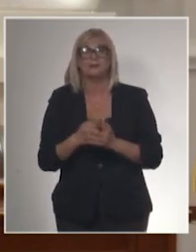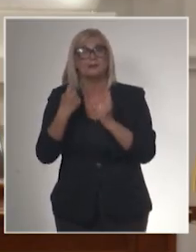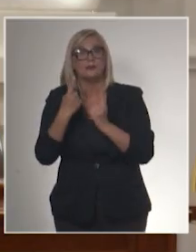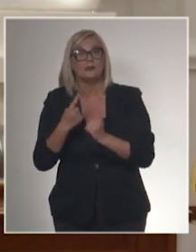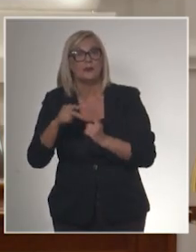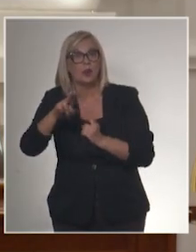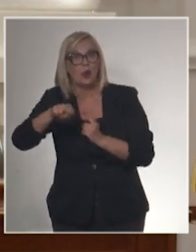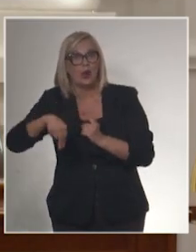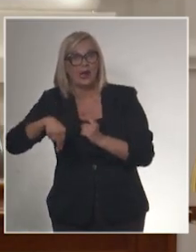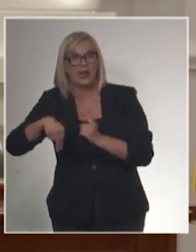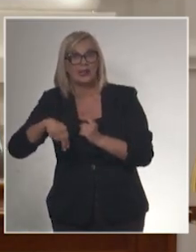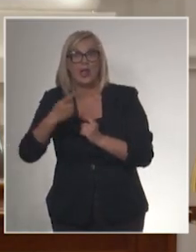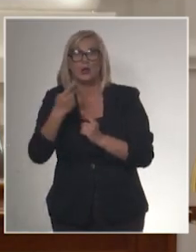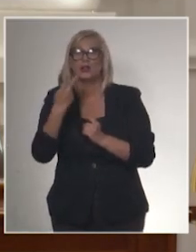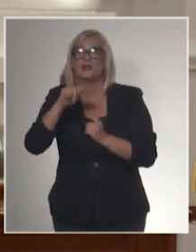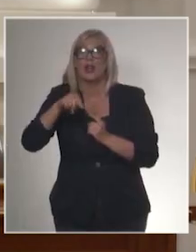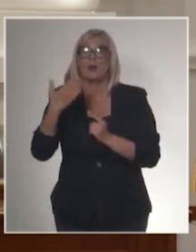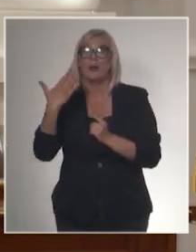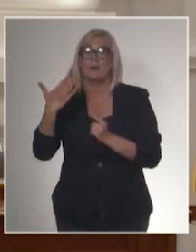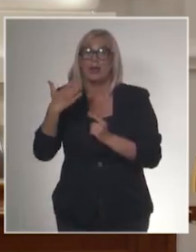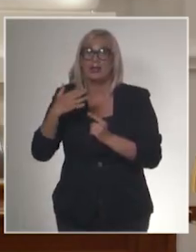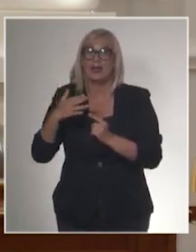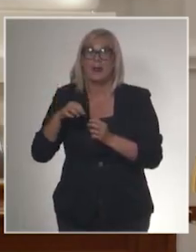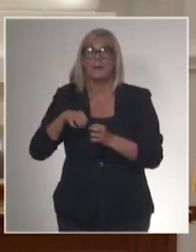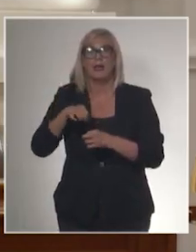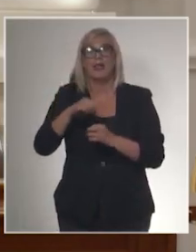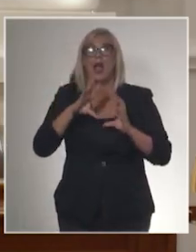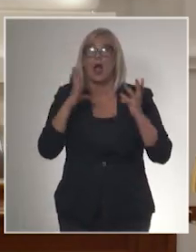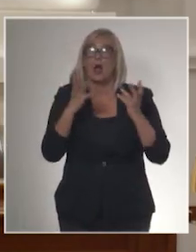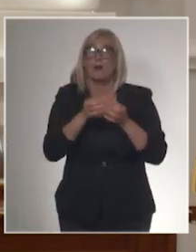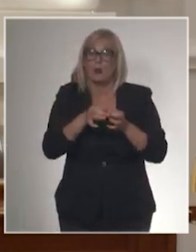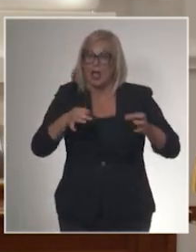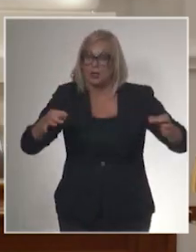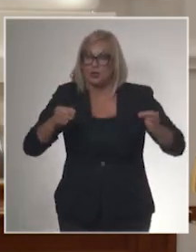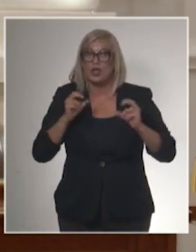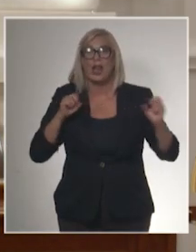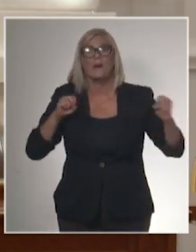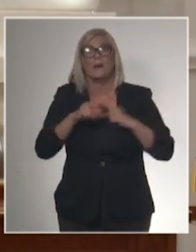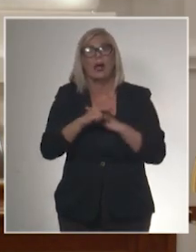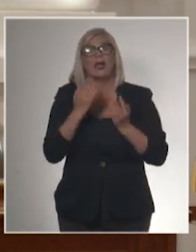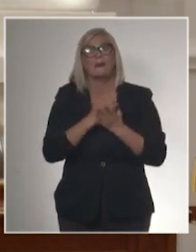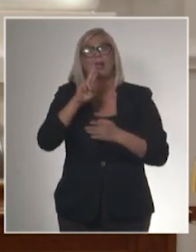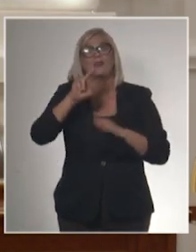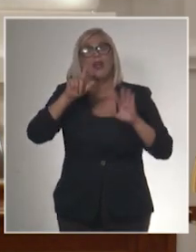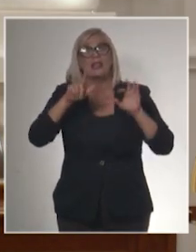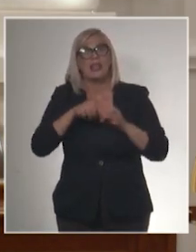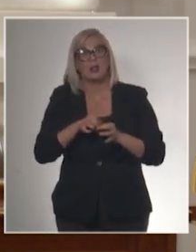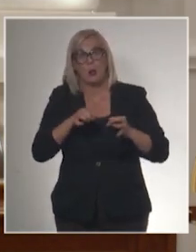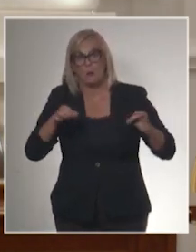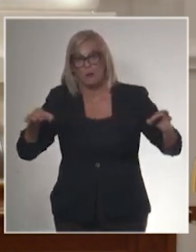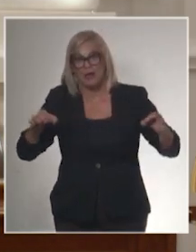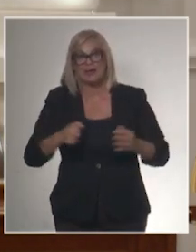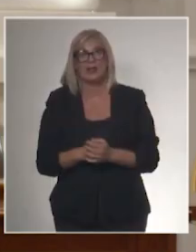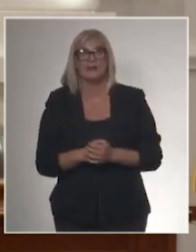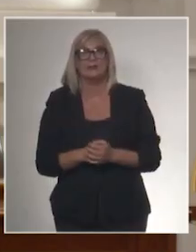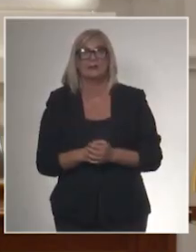лента од 2,5 метри. Вкупната ширина на патот ќе биде 27 метри.